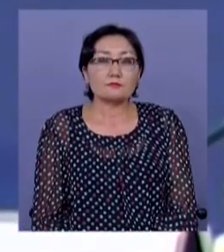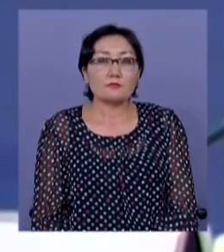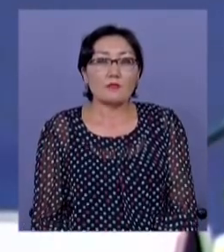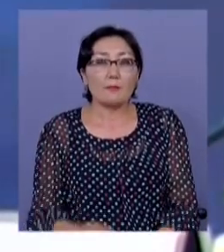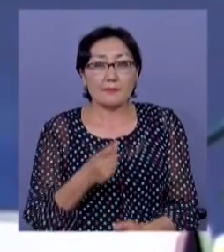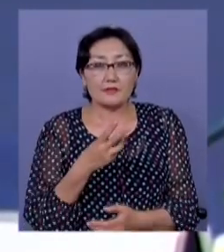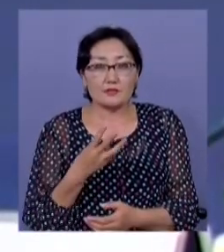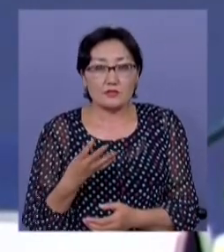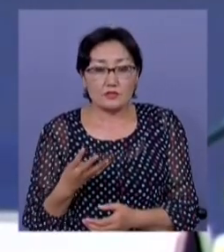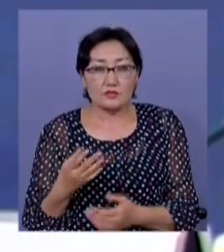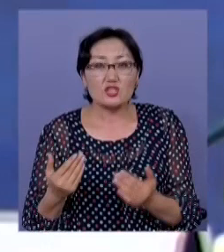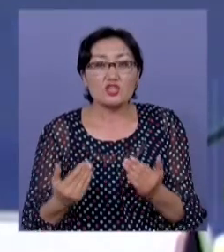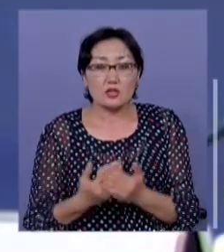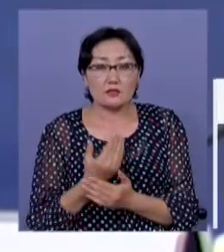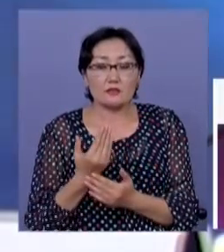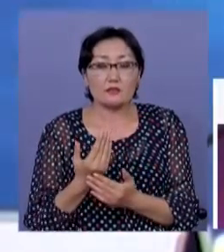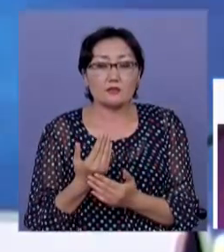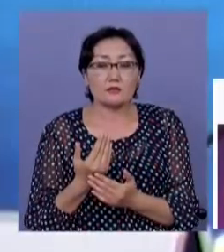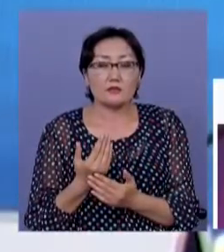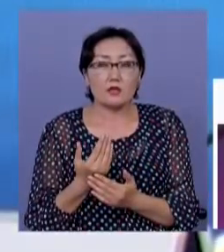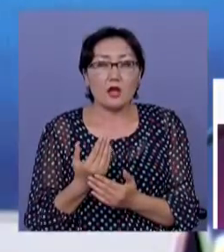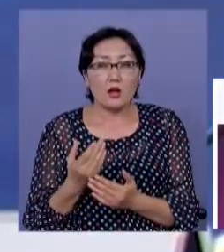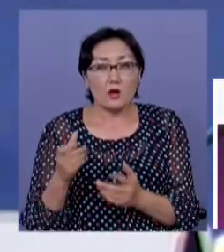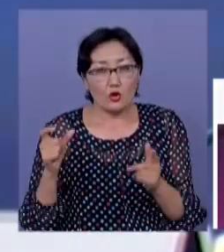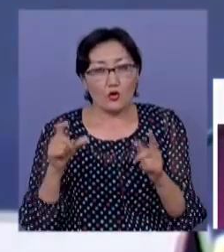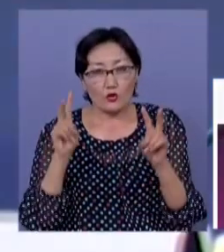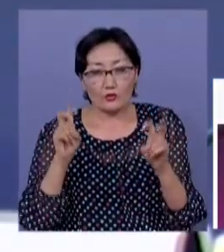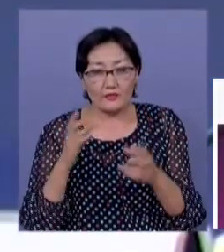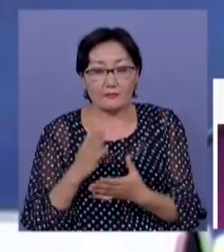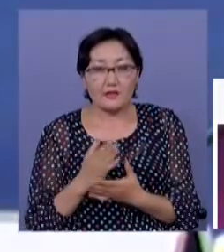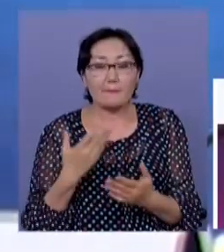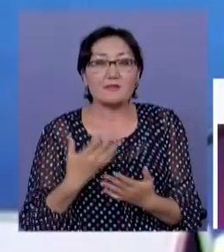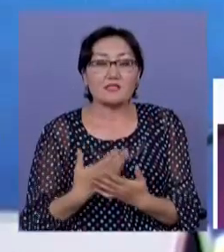Бірнеше жаңа ұғымдар бар. Мысалы,